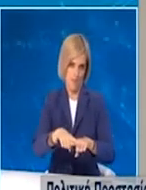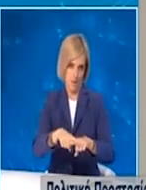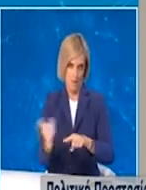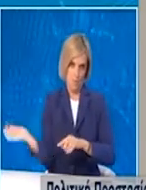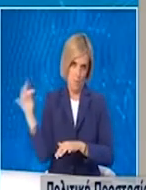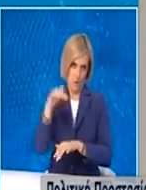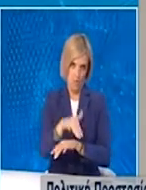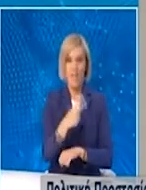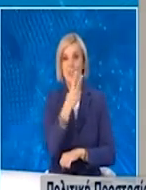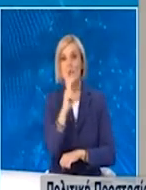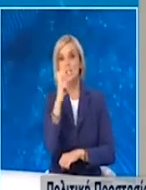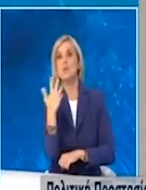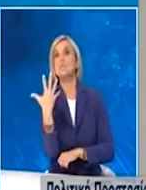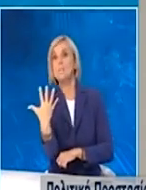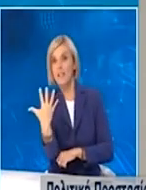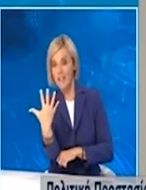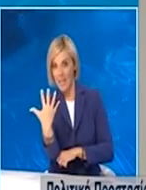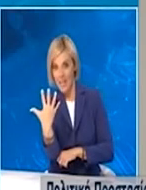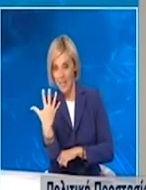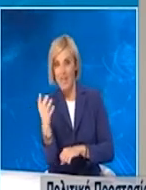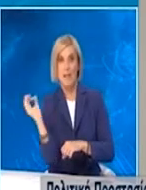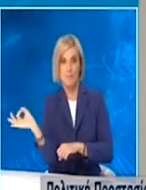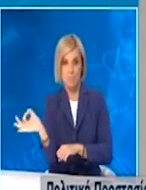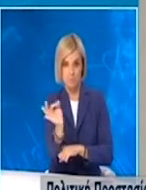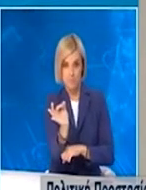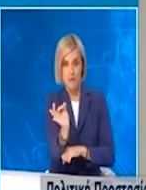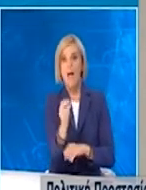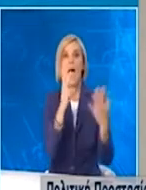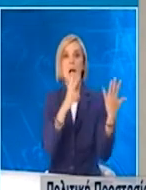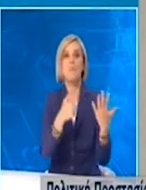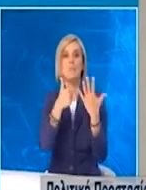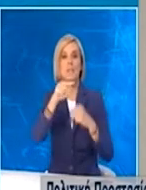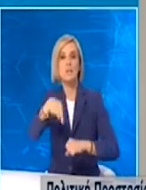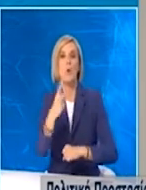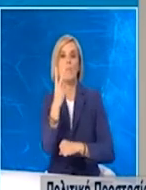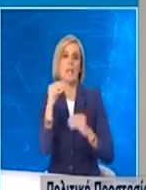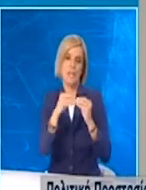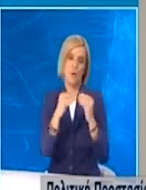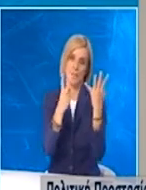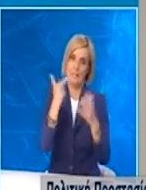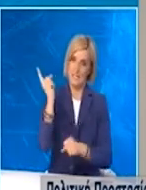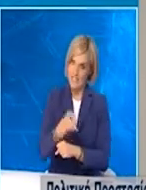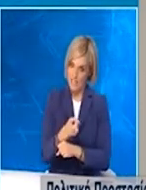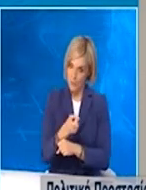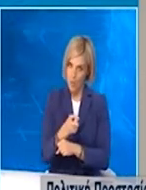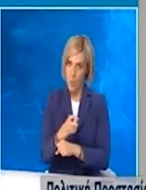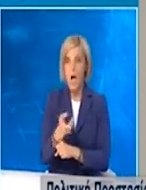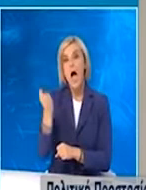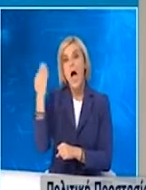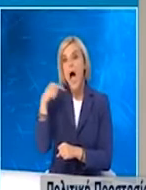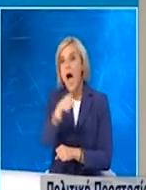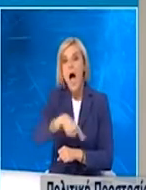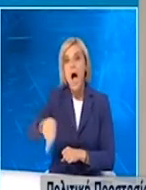ότι 225 από τα 295 κρούσματα, δηλαδή το 76,27%, ήταν από τις 4